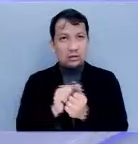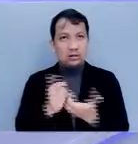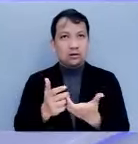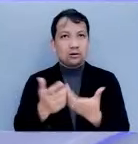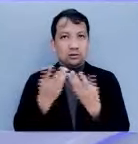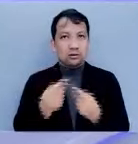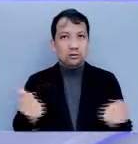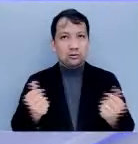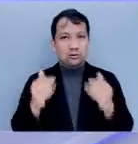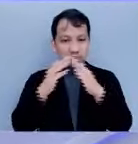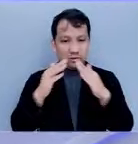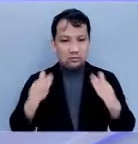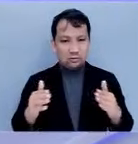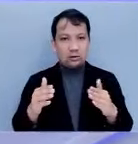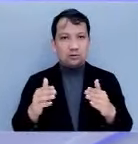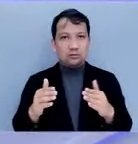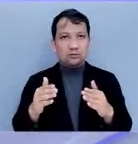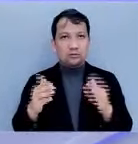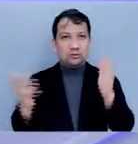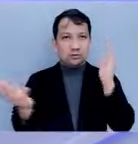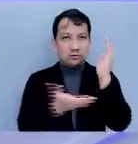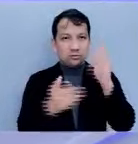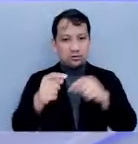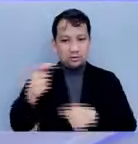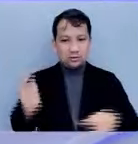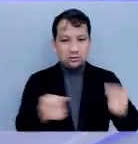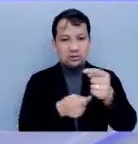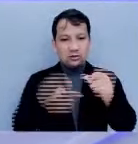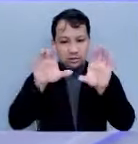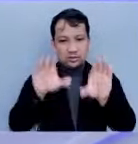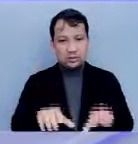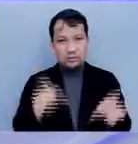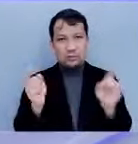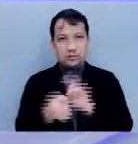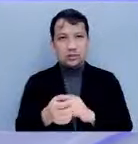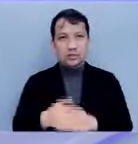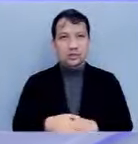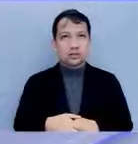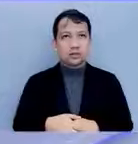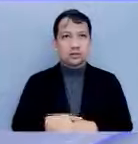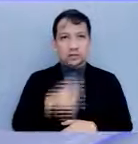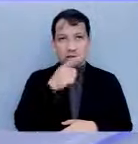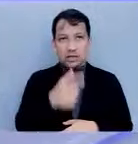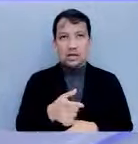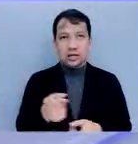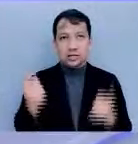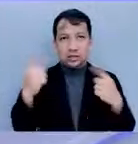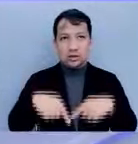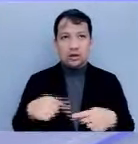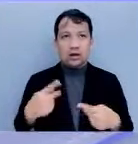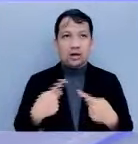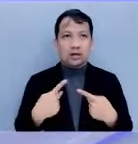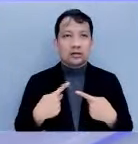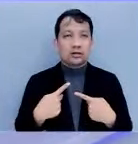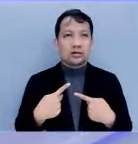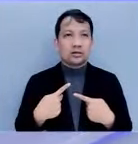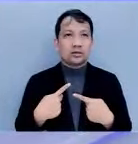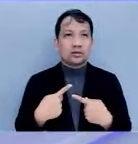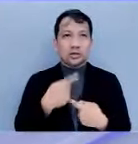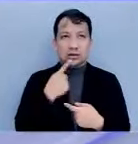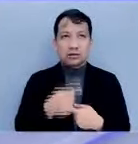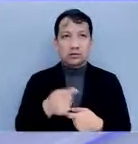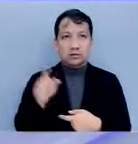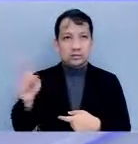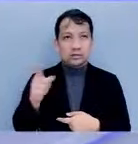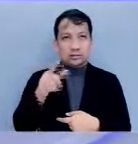nila ng tirahan, illegal trade at climate change. Mapalad po tayo dahil meron tayong nakikitang tulad ni Sir